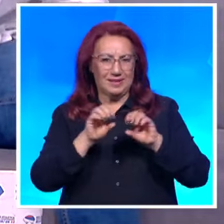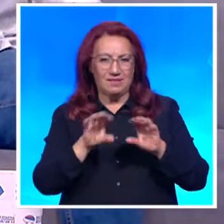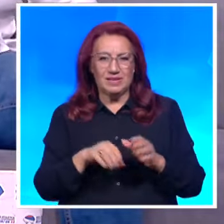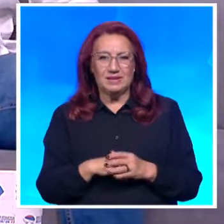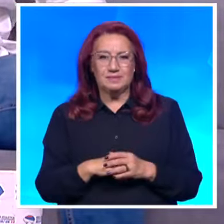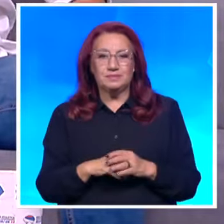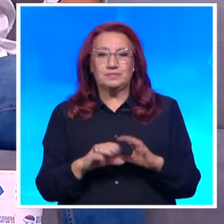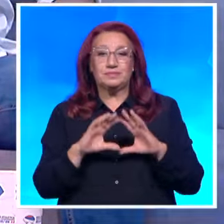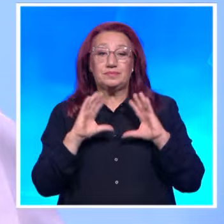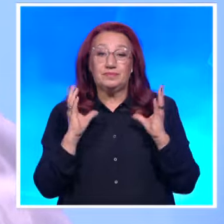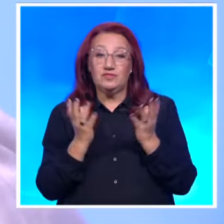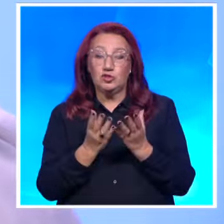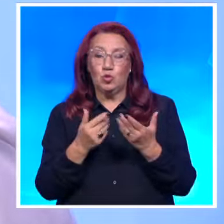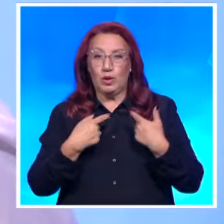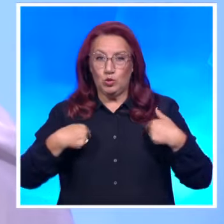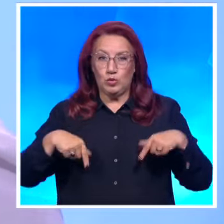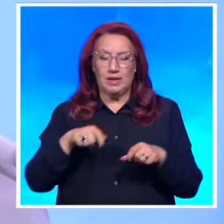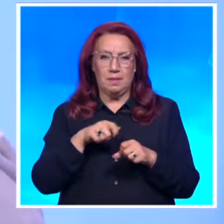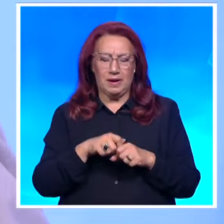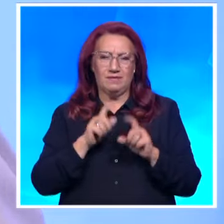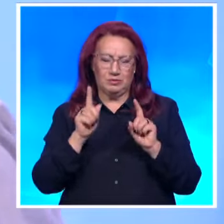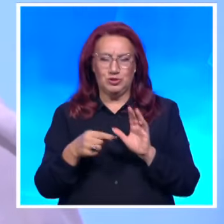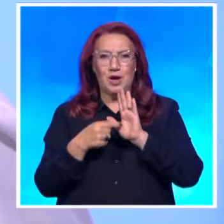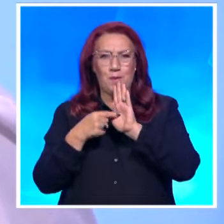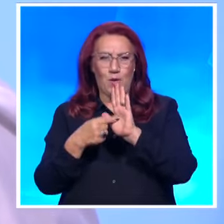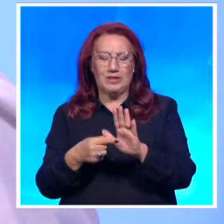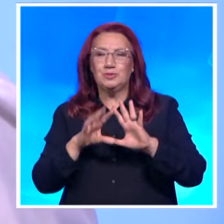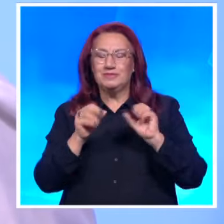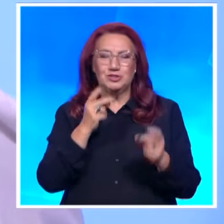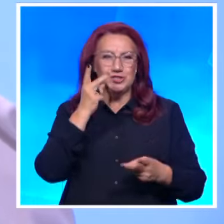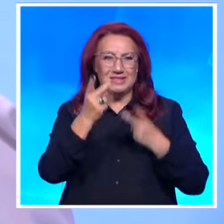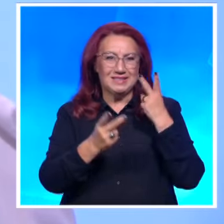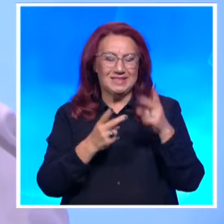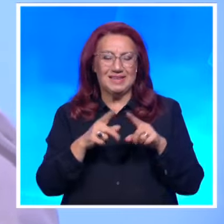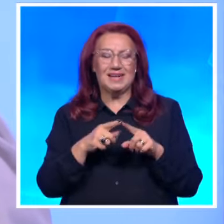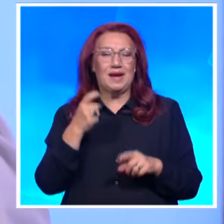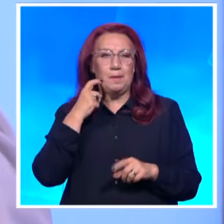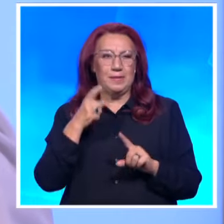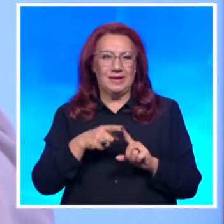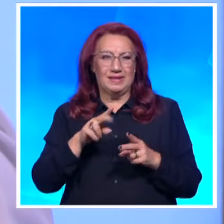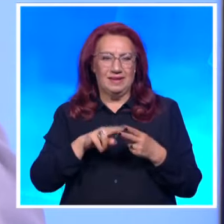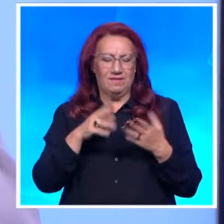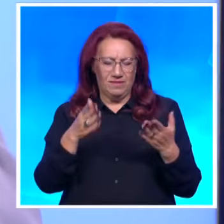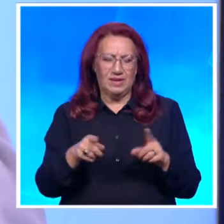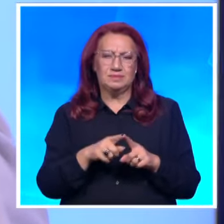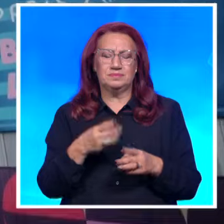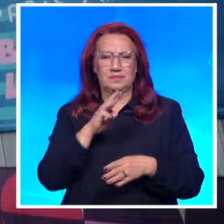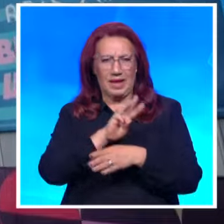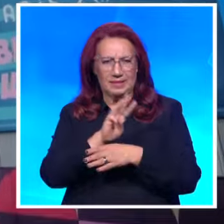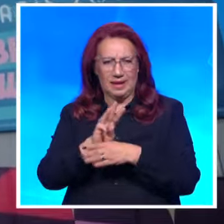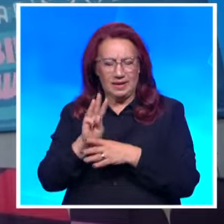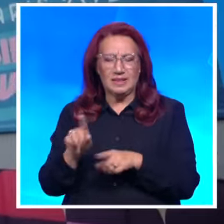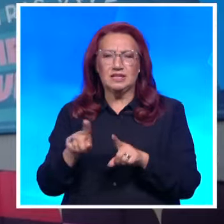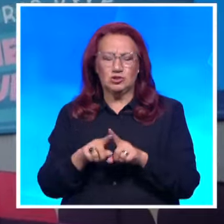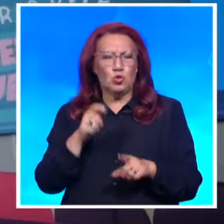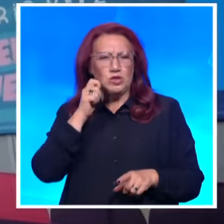което ние правим, ще бъде достъпно за всички зрители на BTV, най-вече в дигиталните ни канали, но разбира се, с много живи